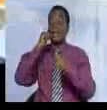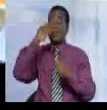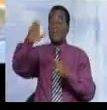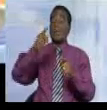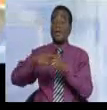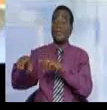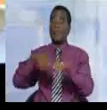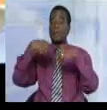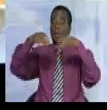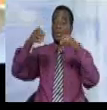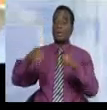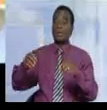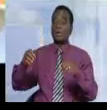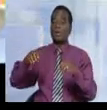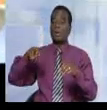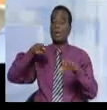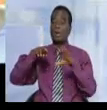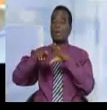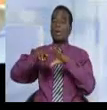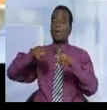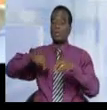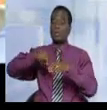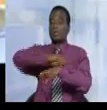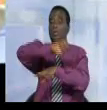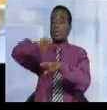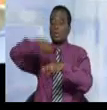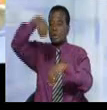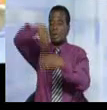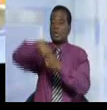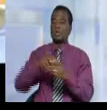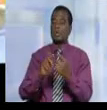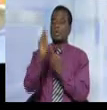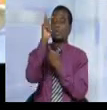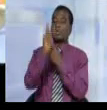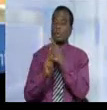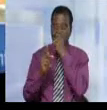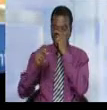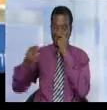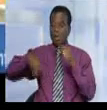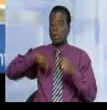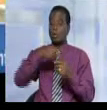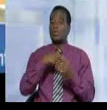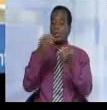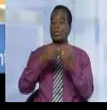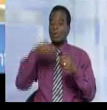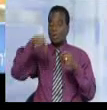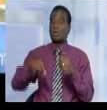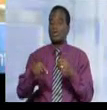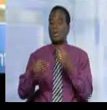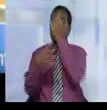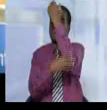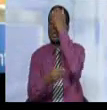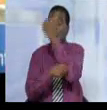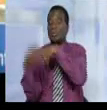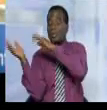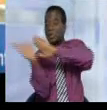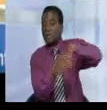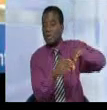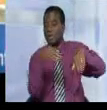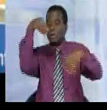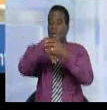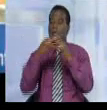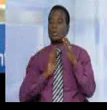féminin. En nous engageant dans ce projet, nous ambitionnons de faire reculer l'extrême pauvreté et la précarité dans notre